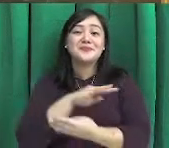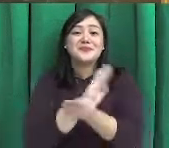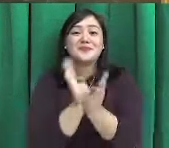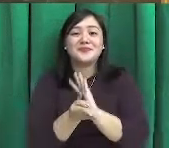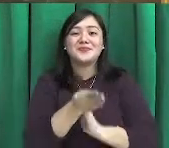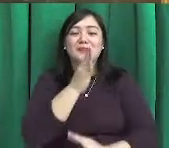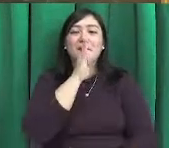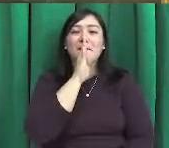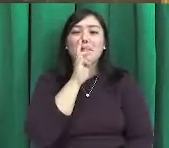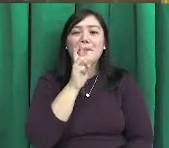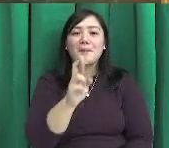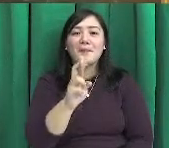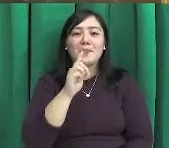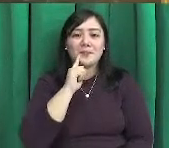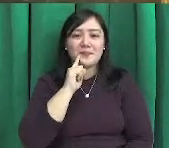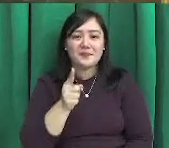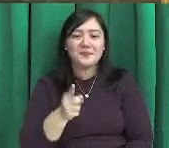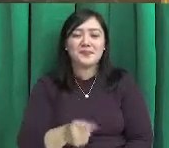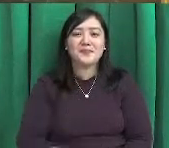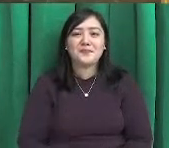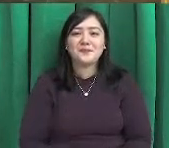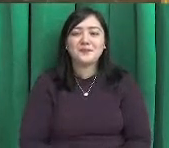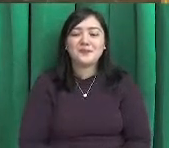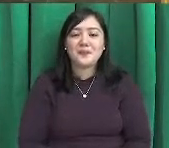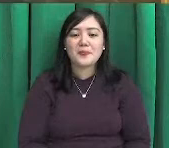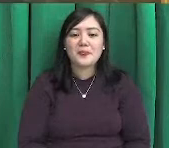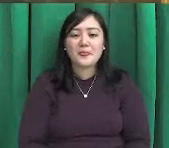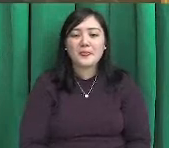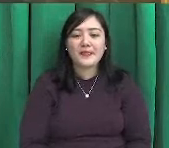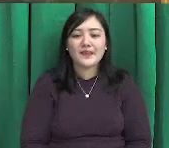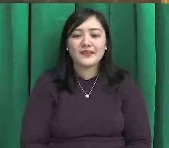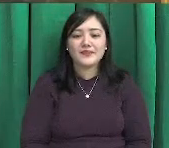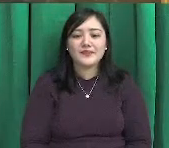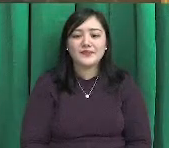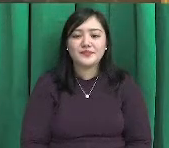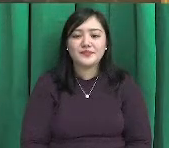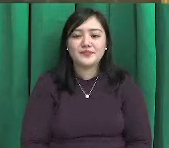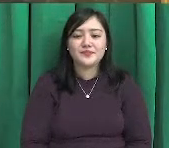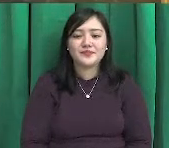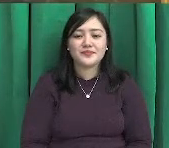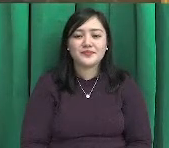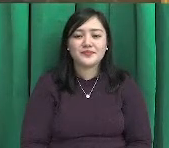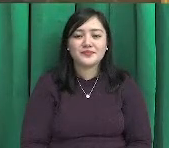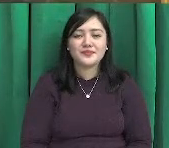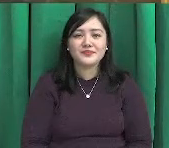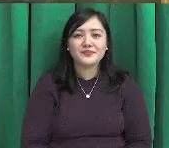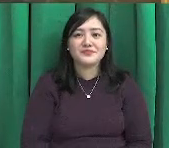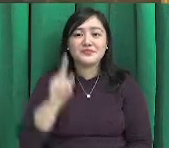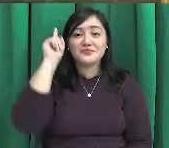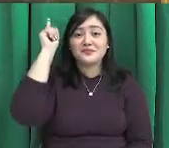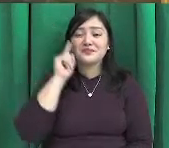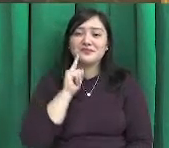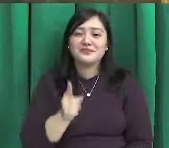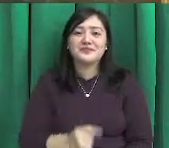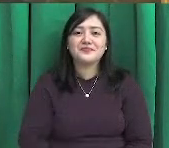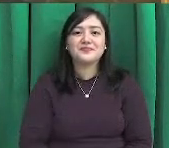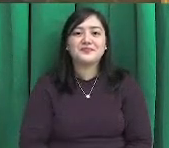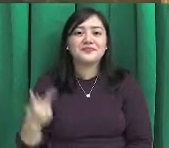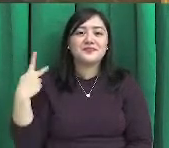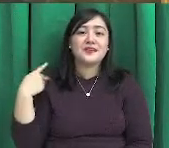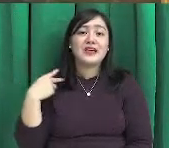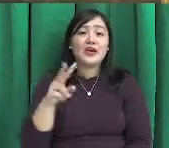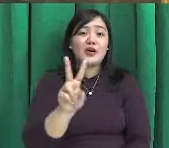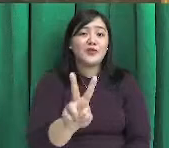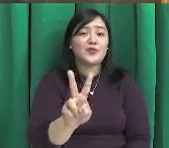good. Siya, hindi naman po siya major talaga na issue. So, hindi ko na po siya binibigyan. Dalawang pwedeng mangyari. Pagka nagsama na